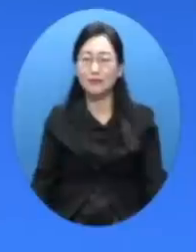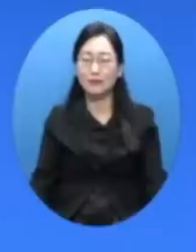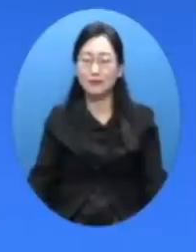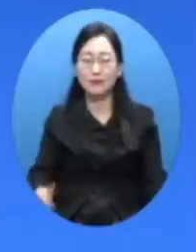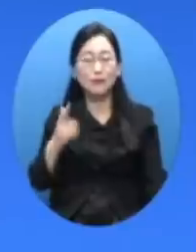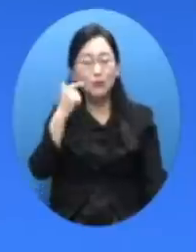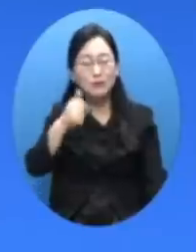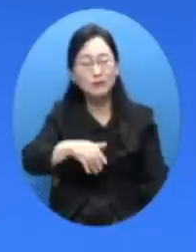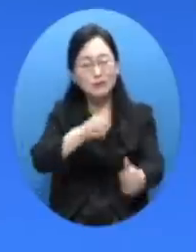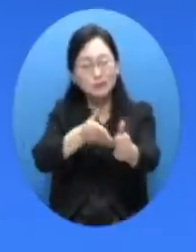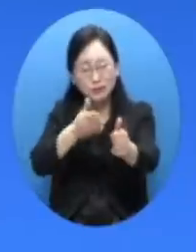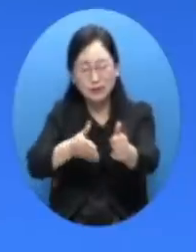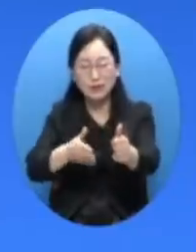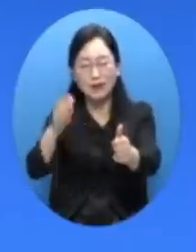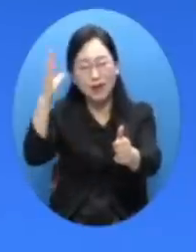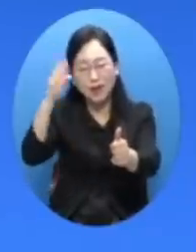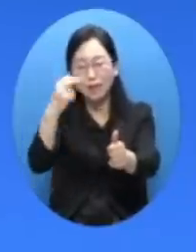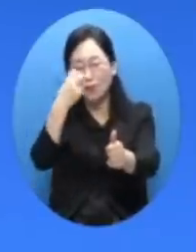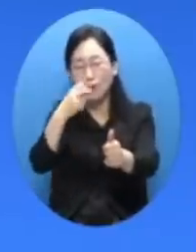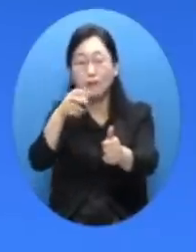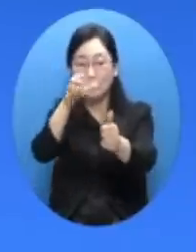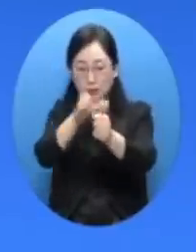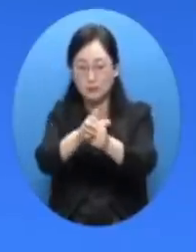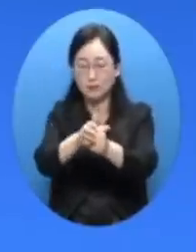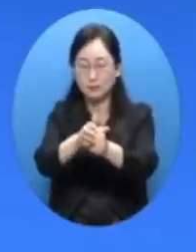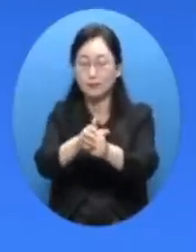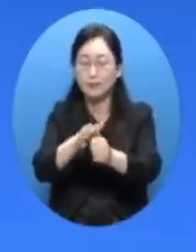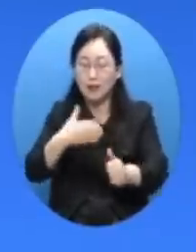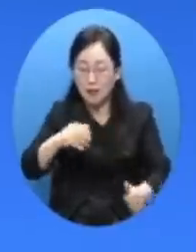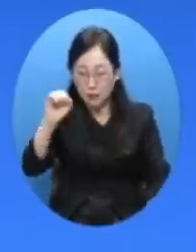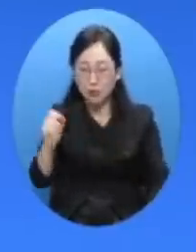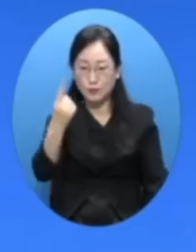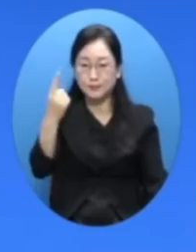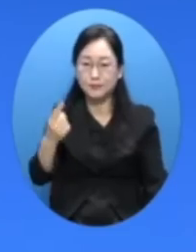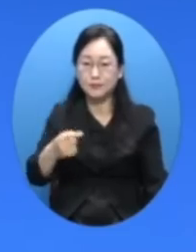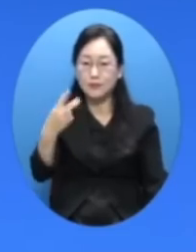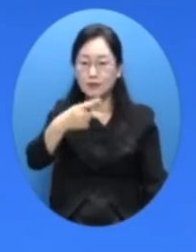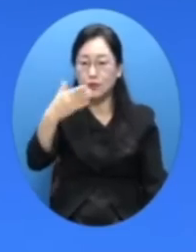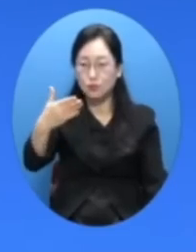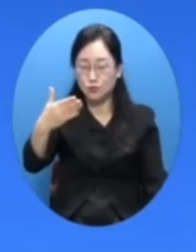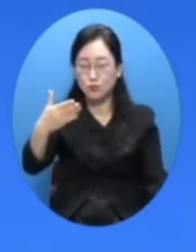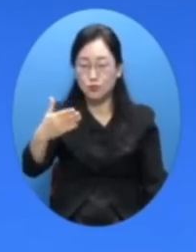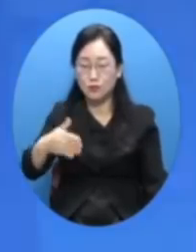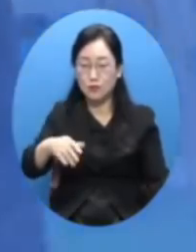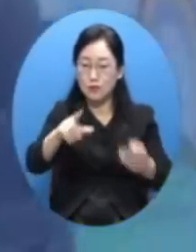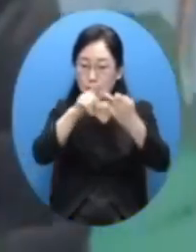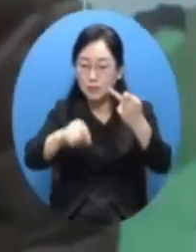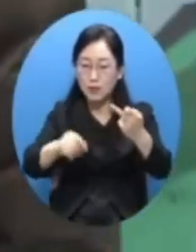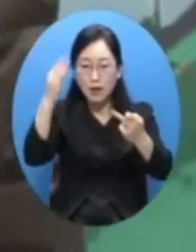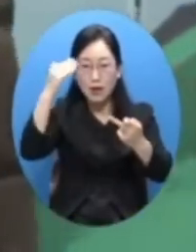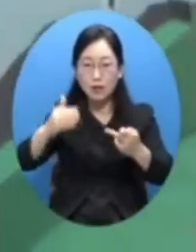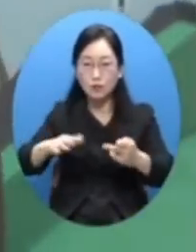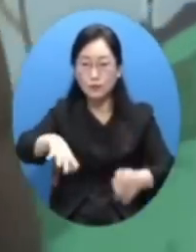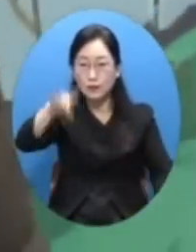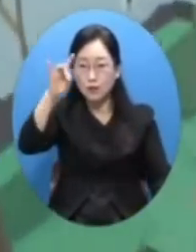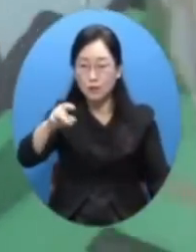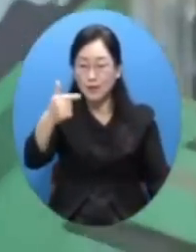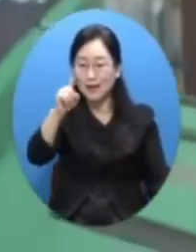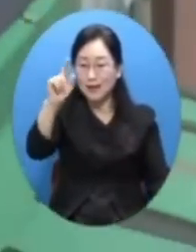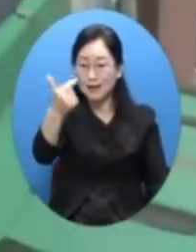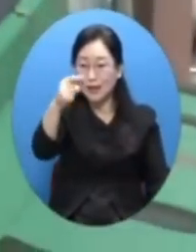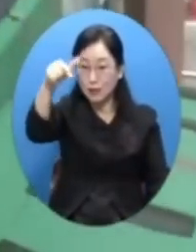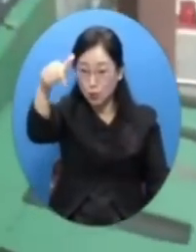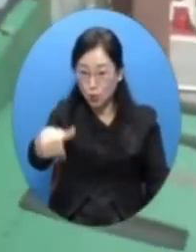목사님 아이 좀 돌봐주세요. 이를 계기로 해서 2009년 12월 한국 최초로 서울 관악구 난곡동 교회